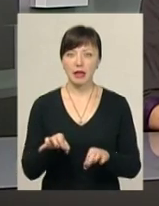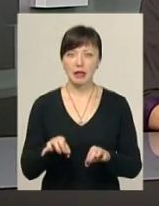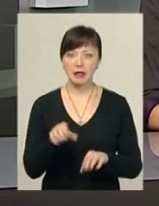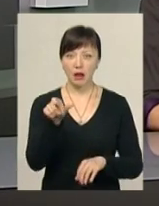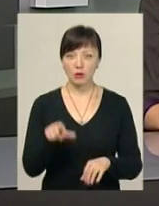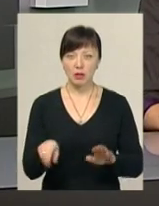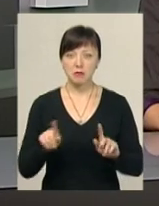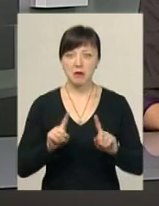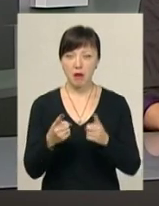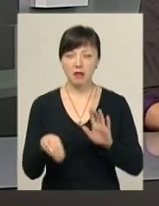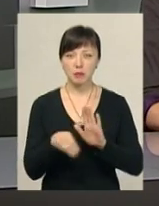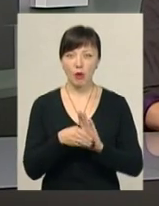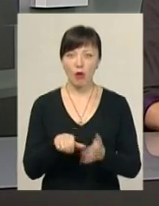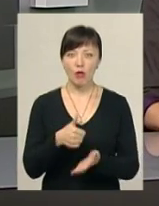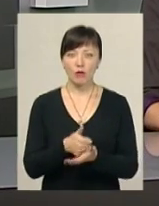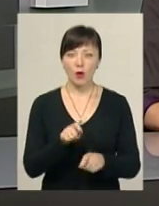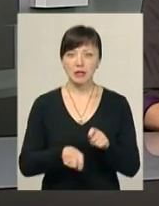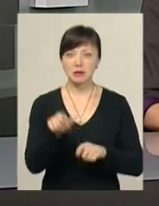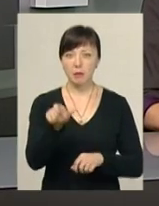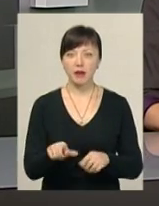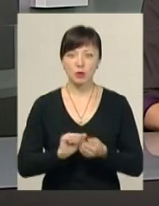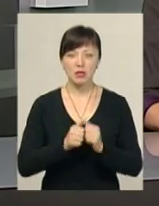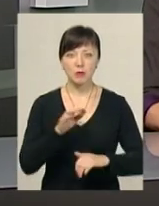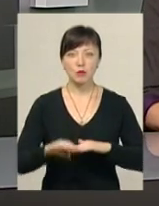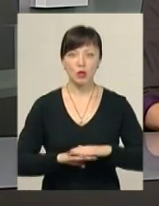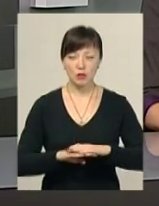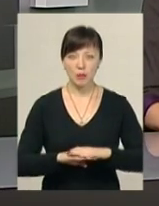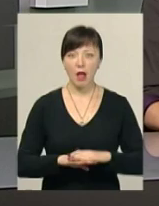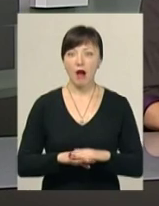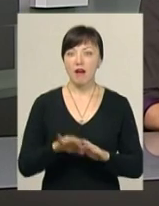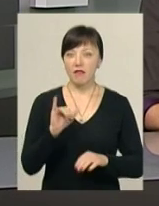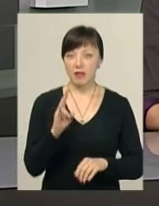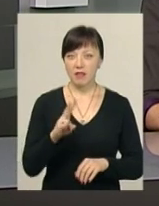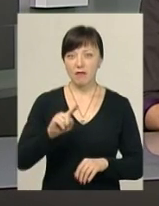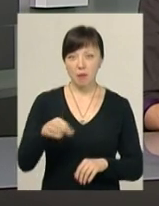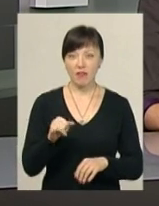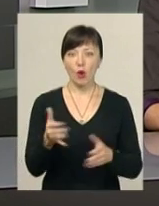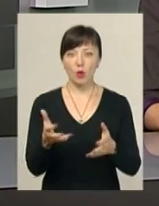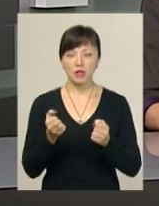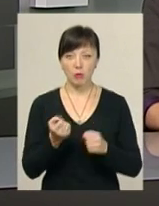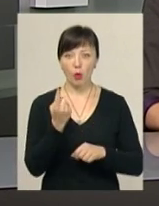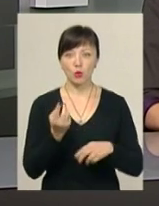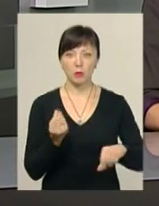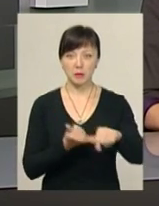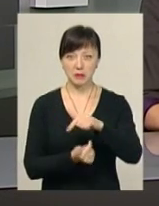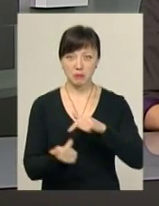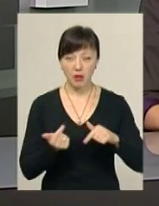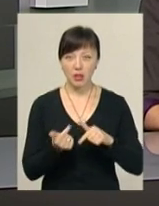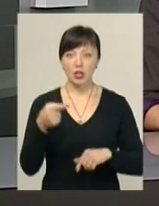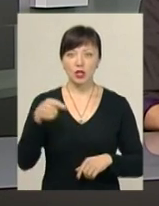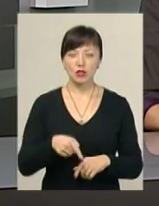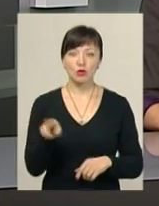хабарі. Цього разу головного інспектора ДАБІ із Кам'янця-Подільського. Посадовець вимагав та отримав від одного із підприємців